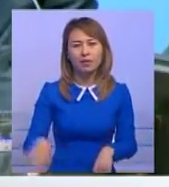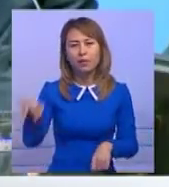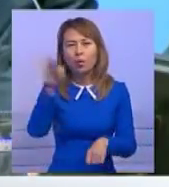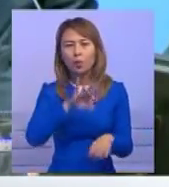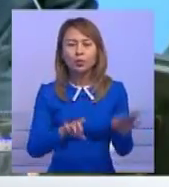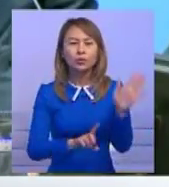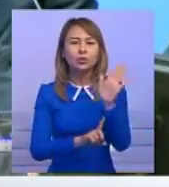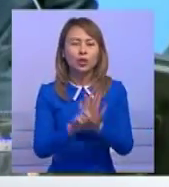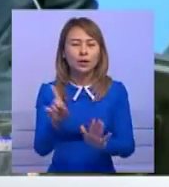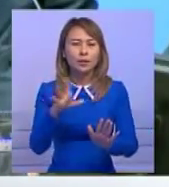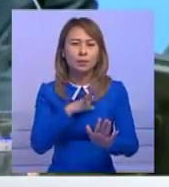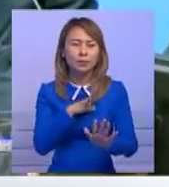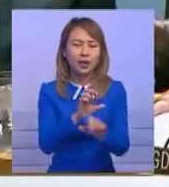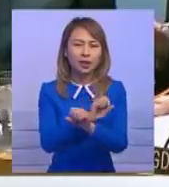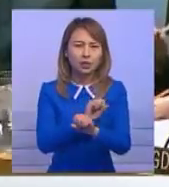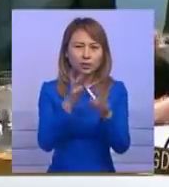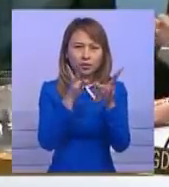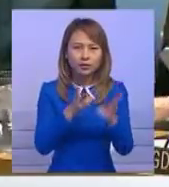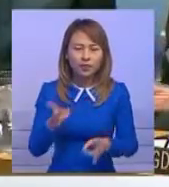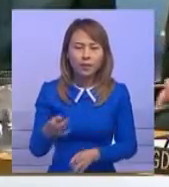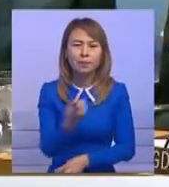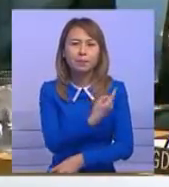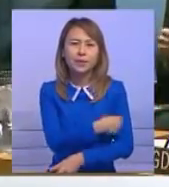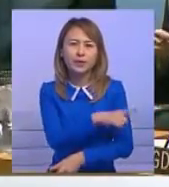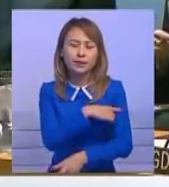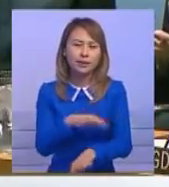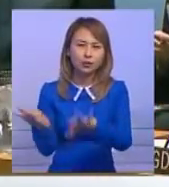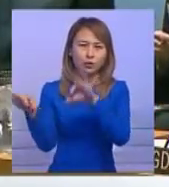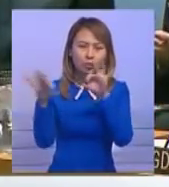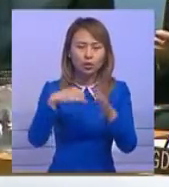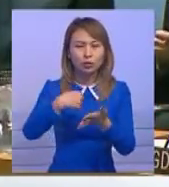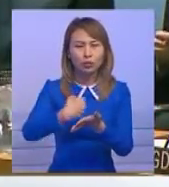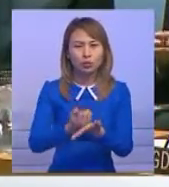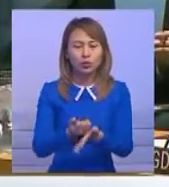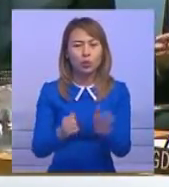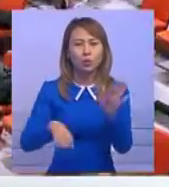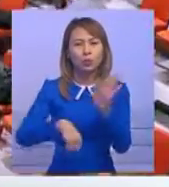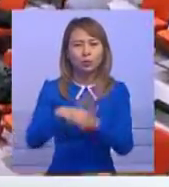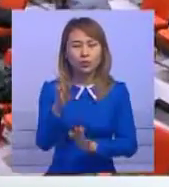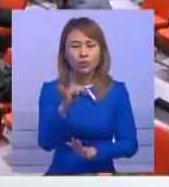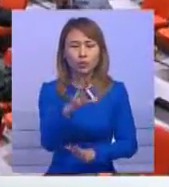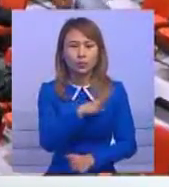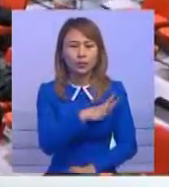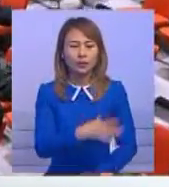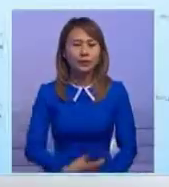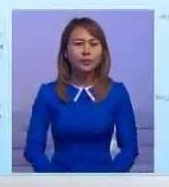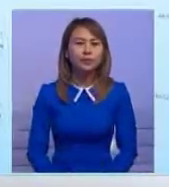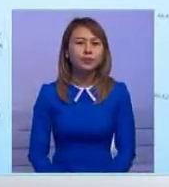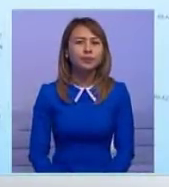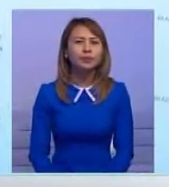сәйкес жараланғандарды медициналық эвакуациялауды тұрақты түрде жақсартуға шақырды.